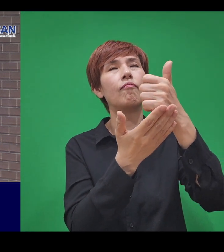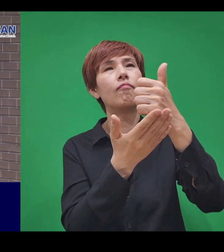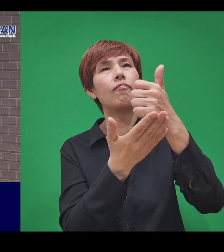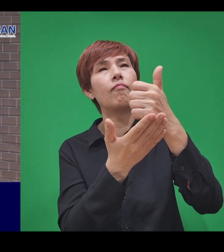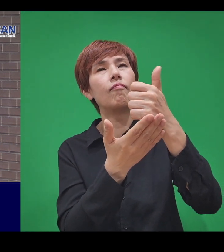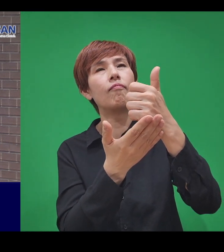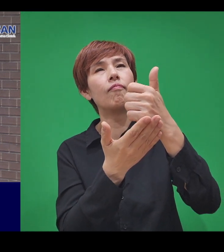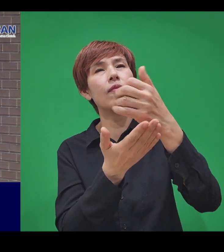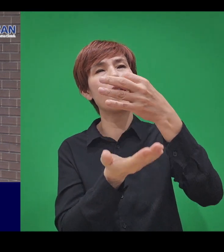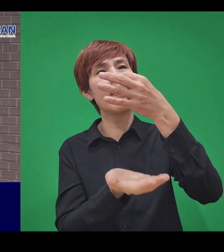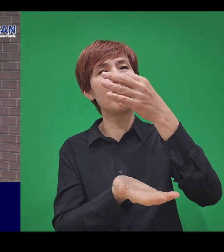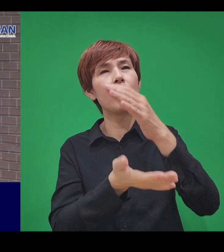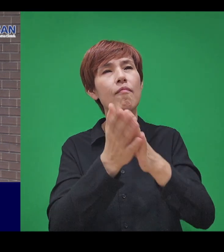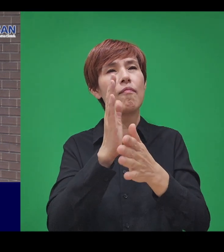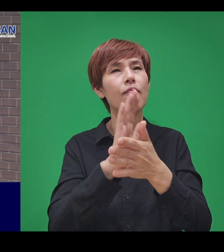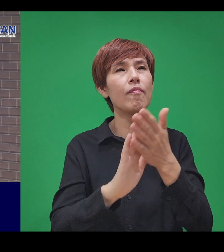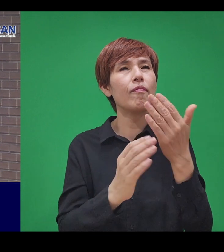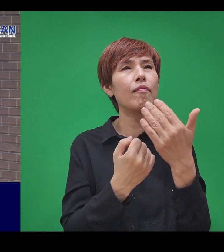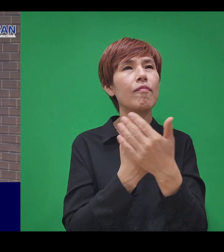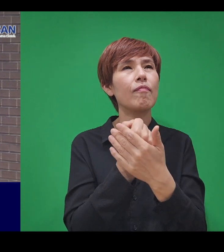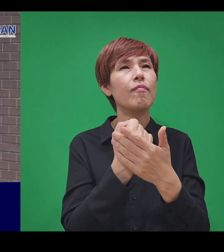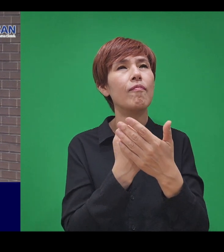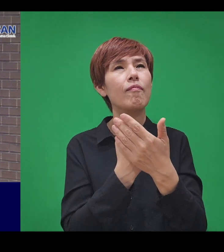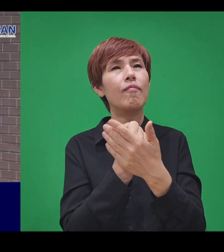하나님의 값없는 은혜,